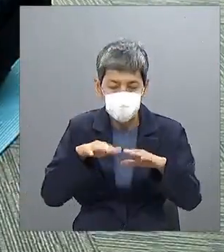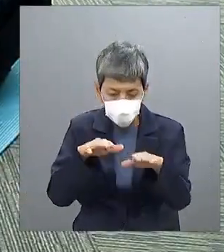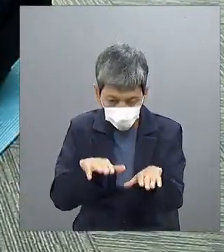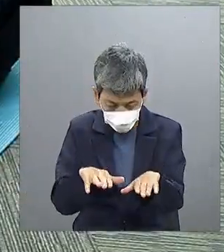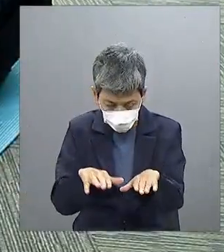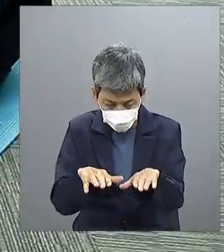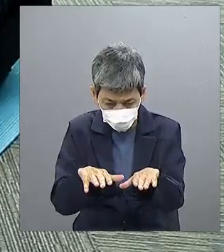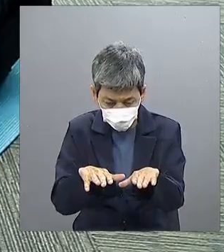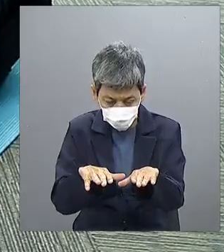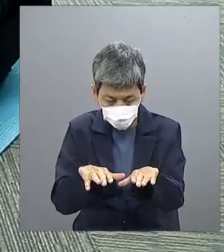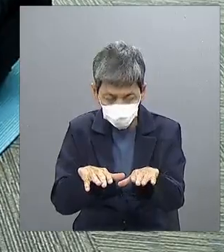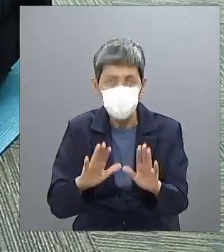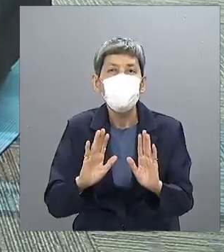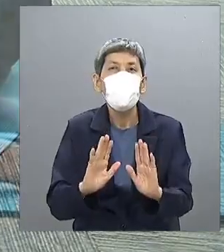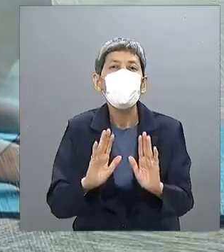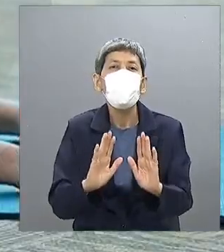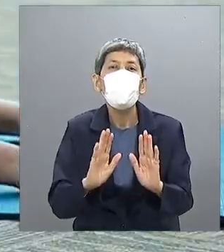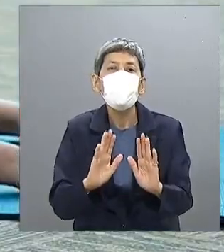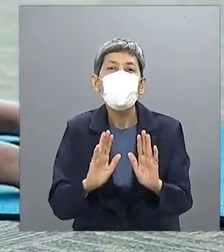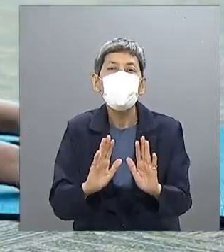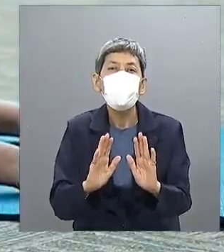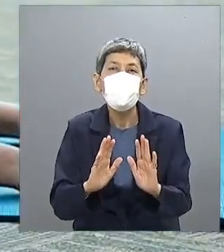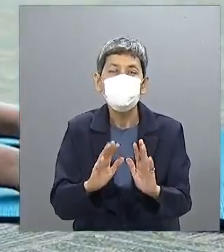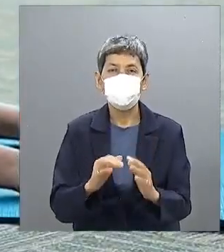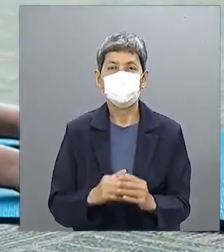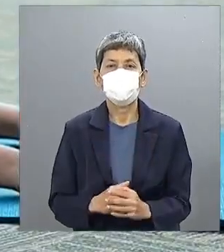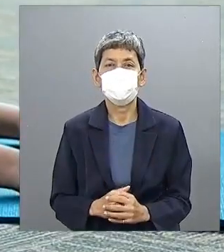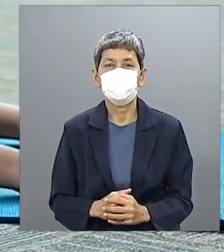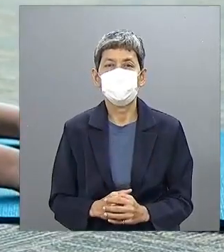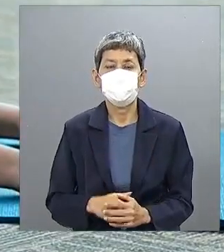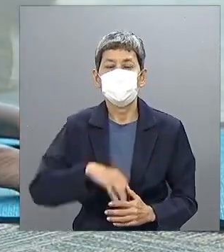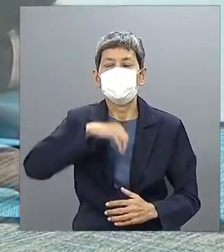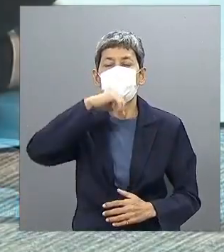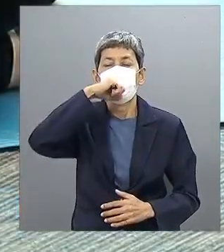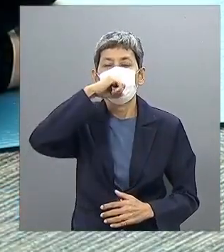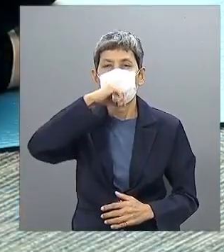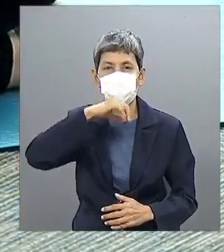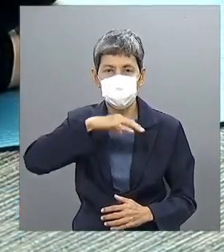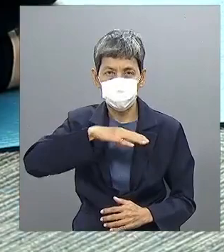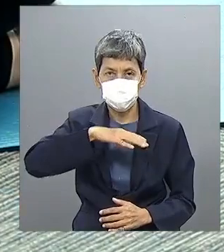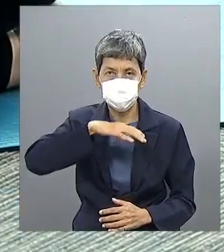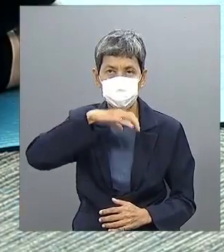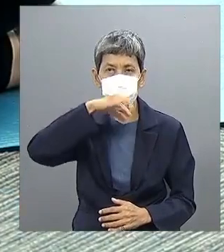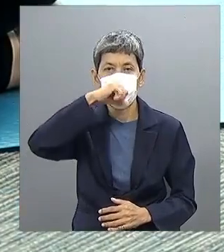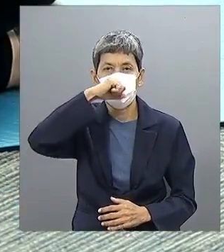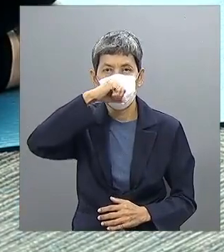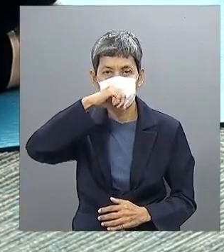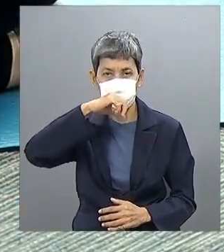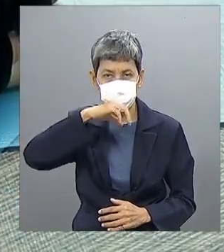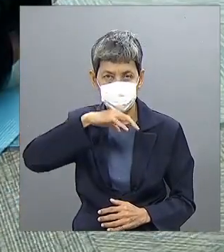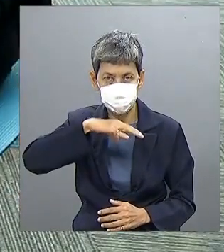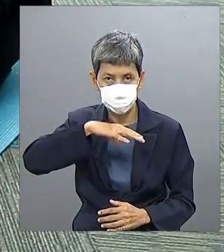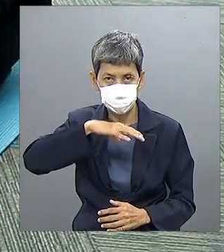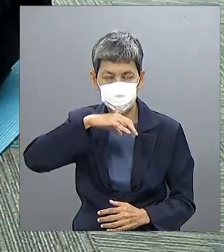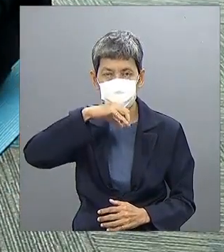คลายค่ะหลังผ่อนคลายบ่หายใจเข้าลึกๆอย่าใส่ใจออกยาวๆ